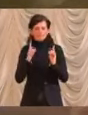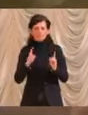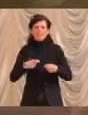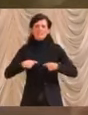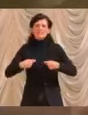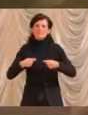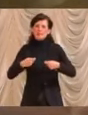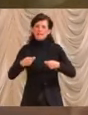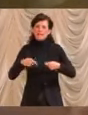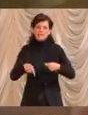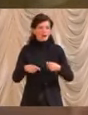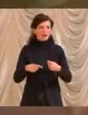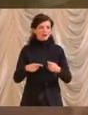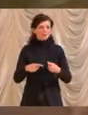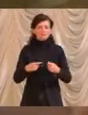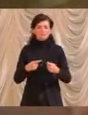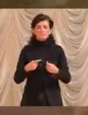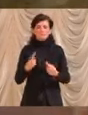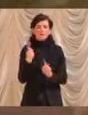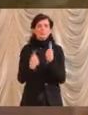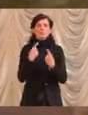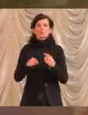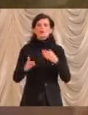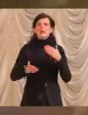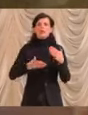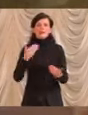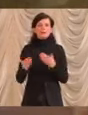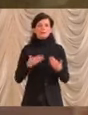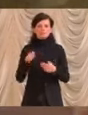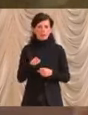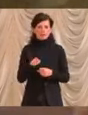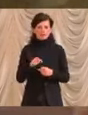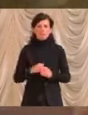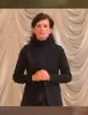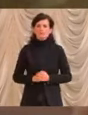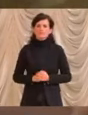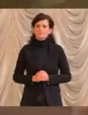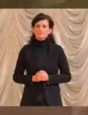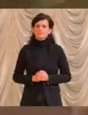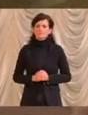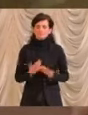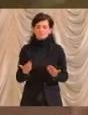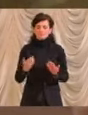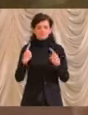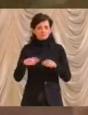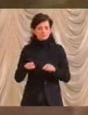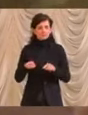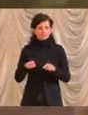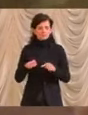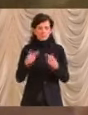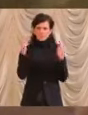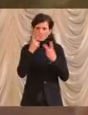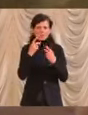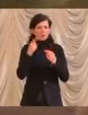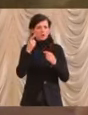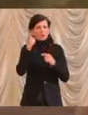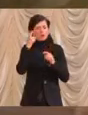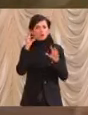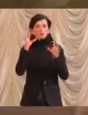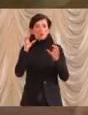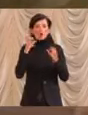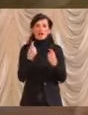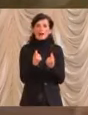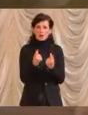straordinarie di questa emergenza. Questa è la risposta più adeguata per far fronte a quello che è uno shock simmetrico